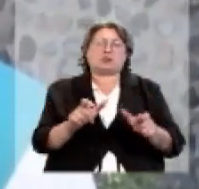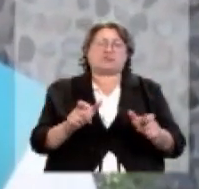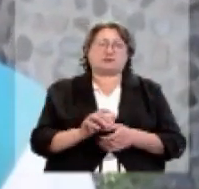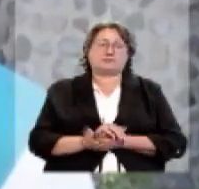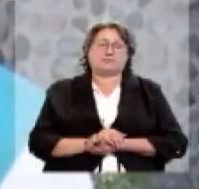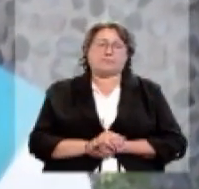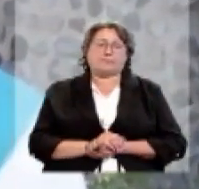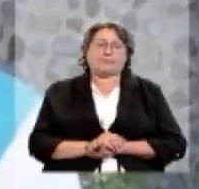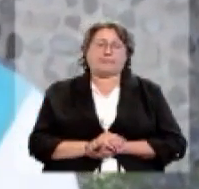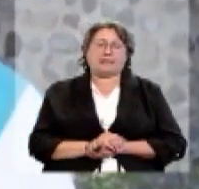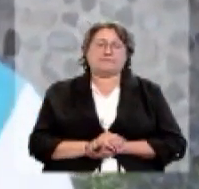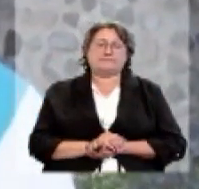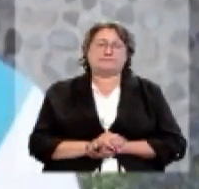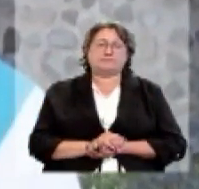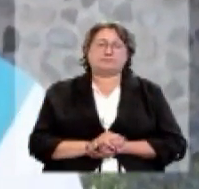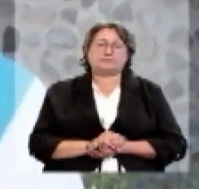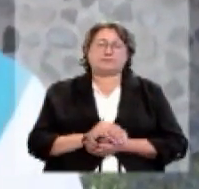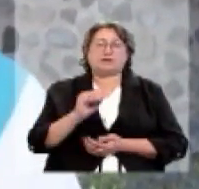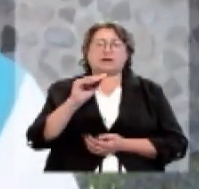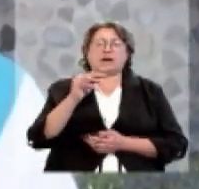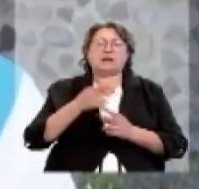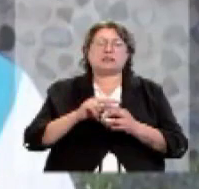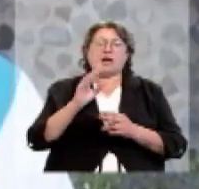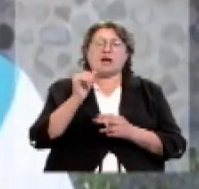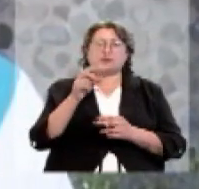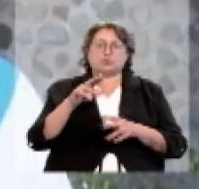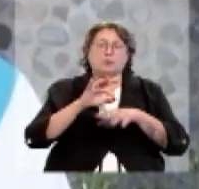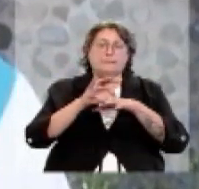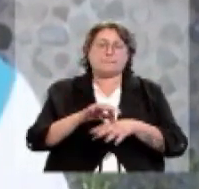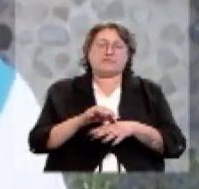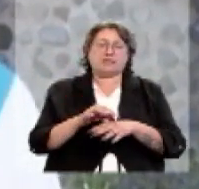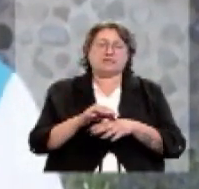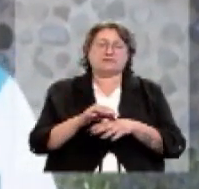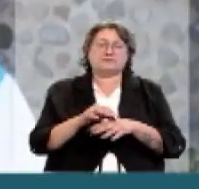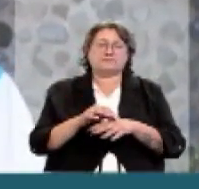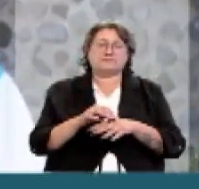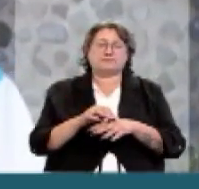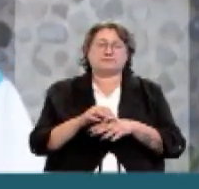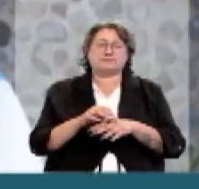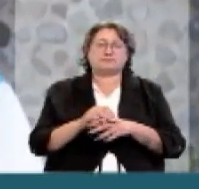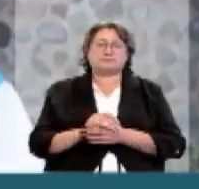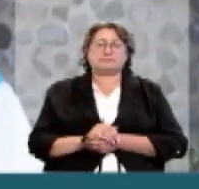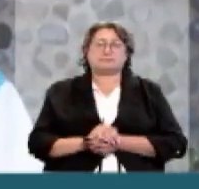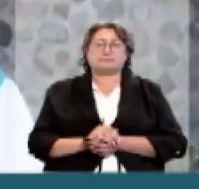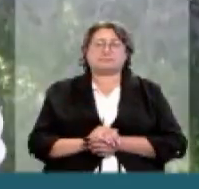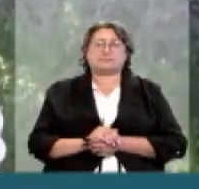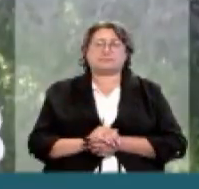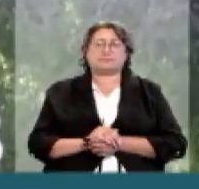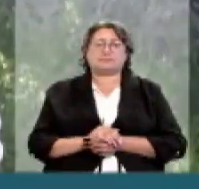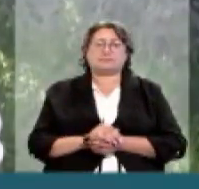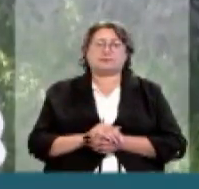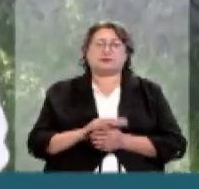есірткіге қарсы акцияларды өткізіп жатыр. Бұл акциялар бізде жаздың басынан бастап өткізіліп